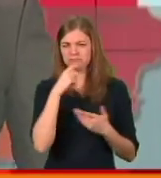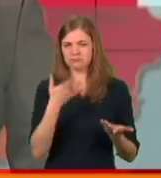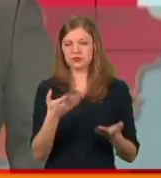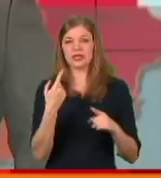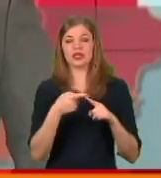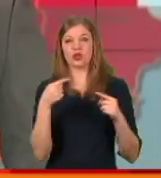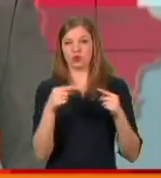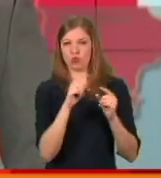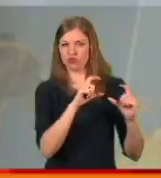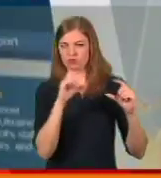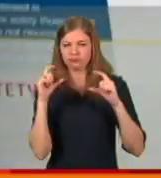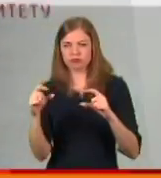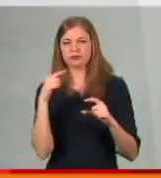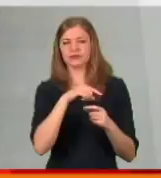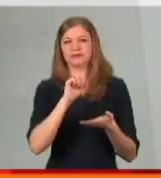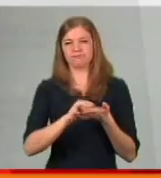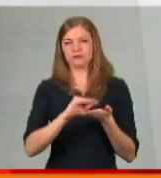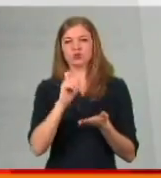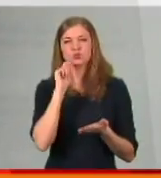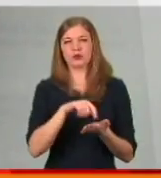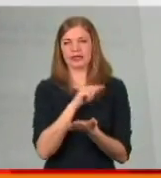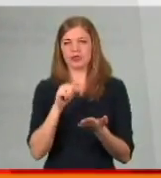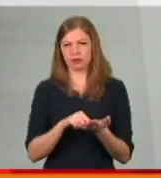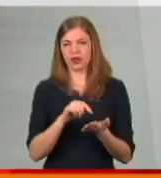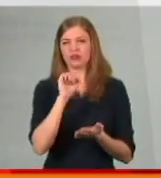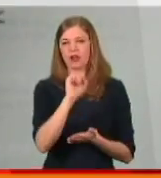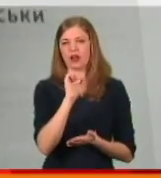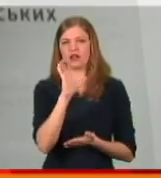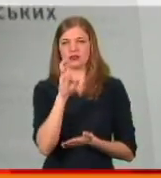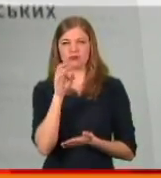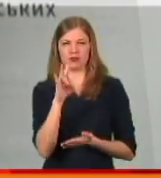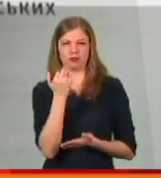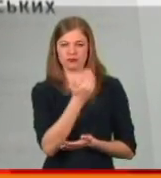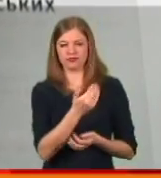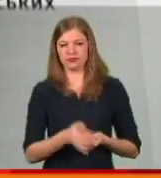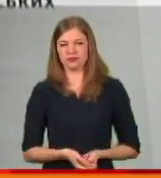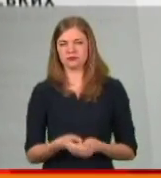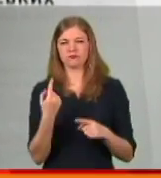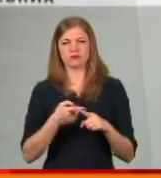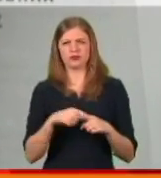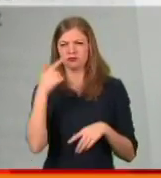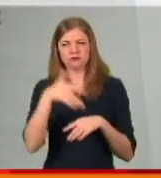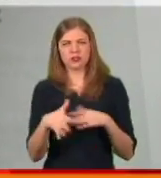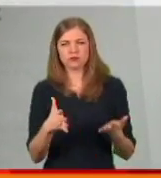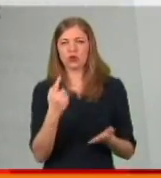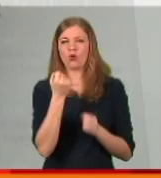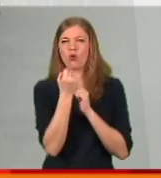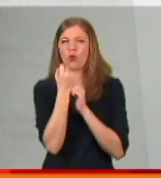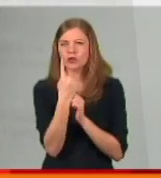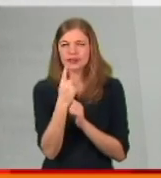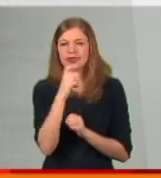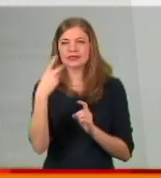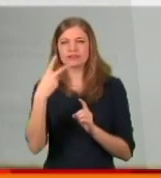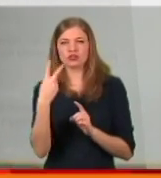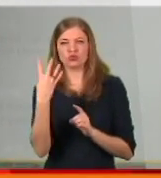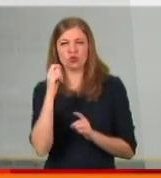Ось цитата зі статті експерта з українських питань Андерса Асланда. Це незбагненно, що в 11